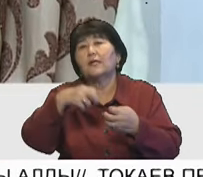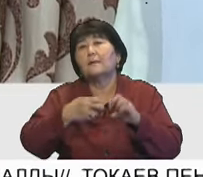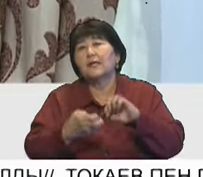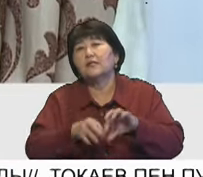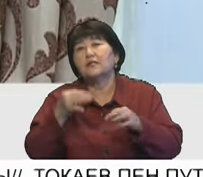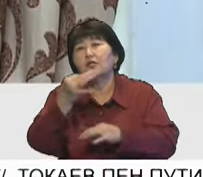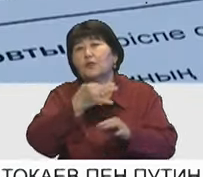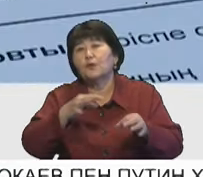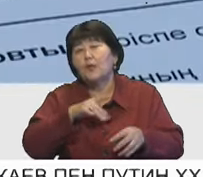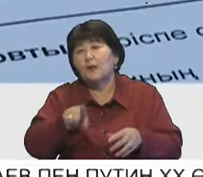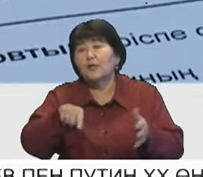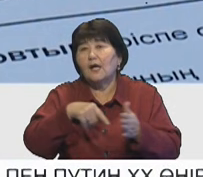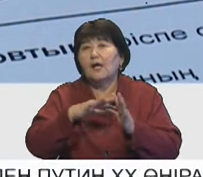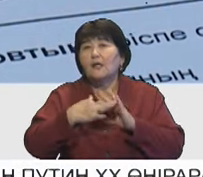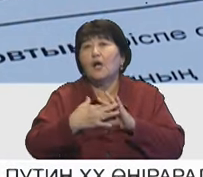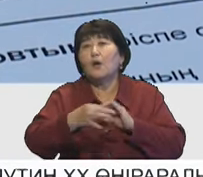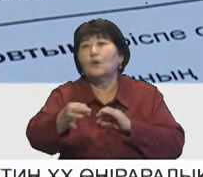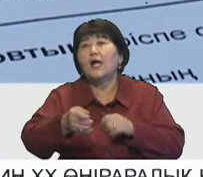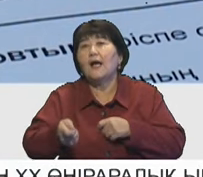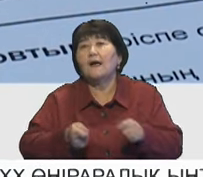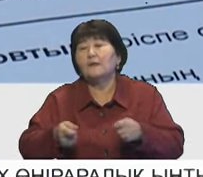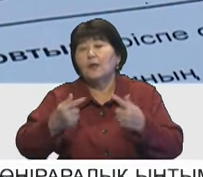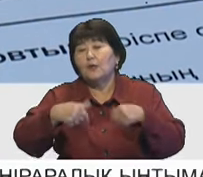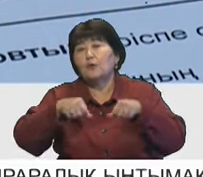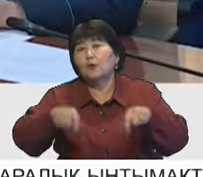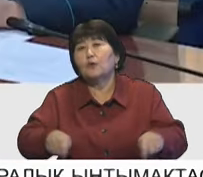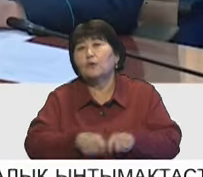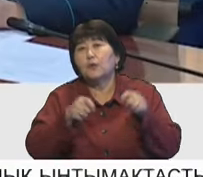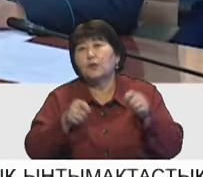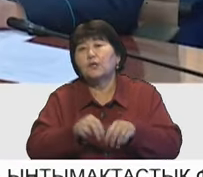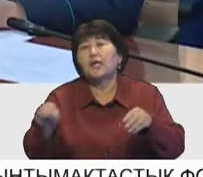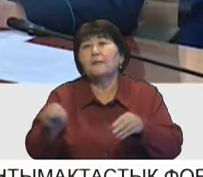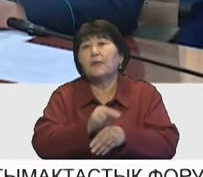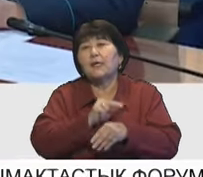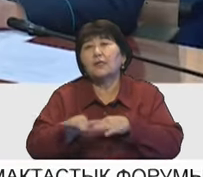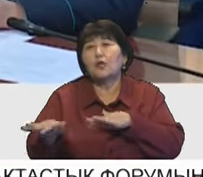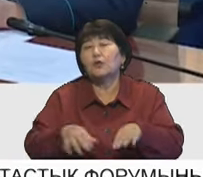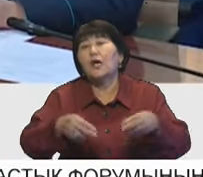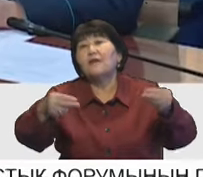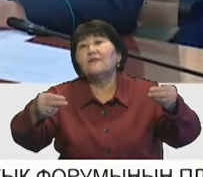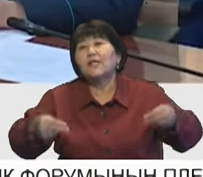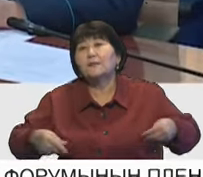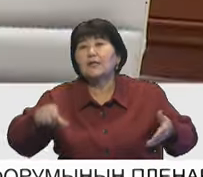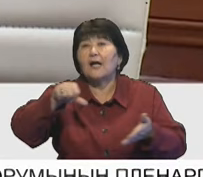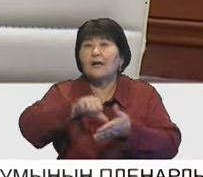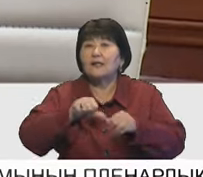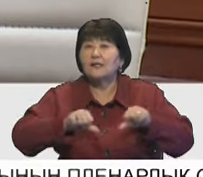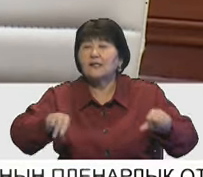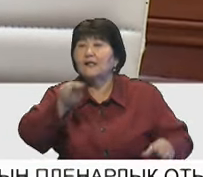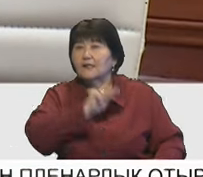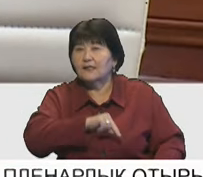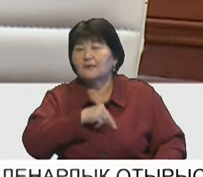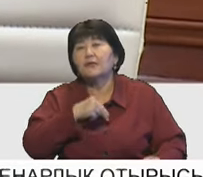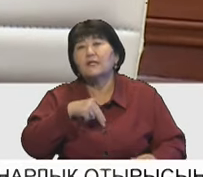болды. Сондай-ақ қала аудан әкімдіктерінде құрылған құқық бұзушылық профилактикасы жөніндегі ведомствоаралық комиссияның қызметіне де